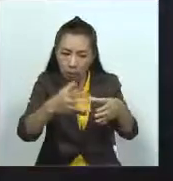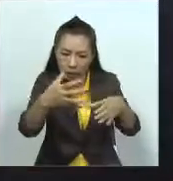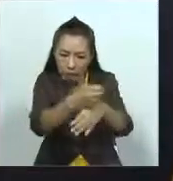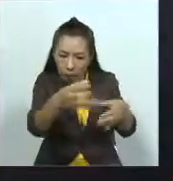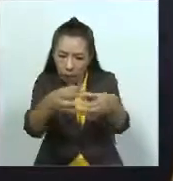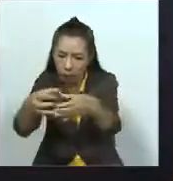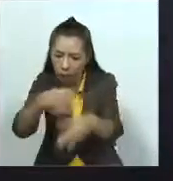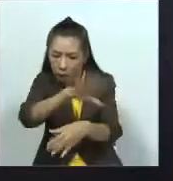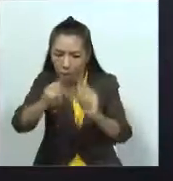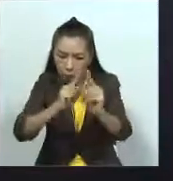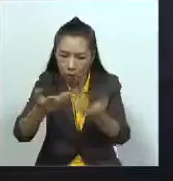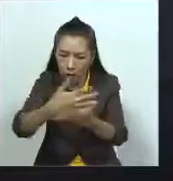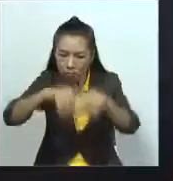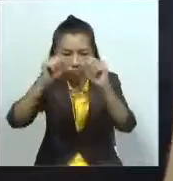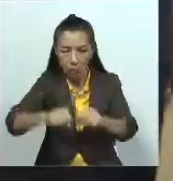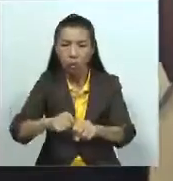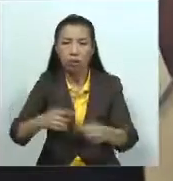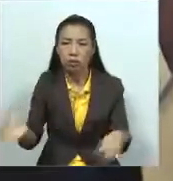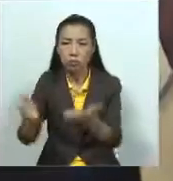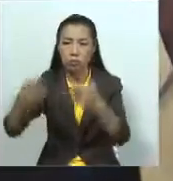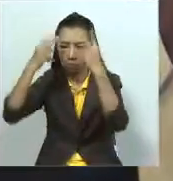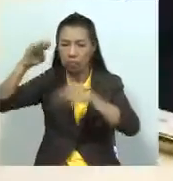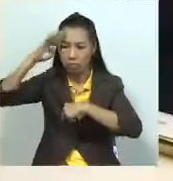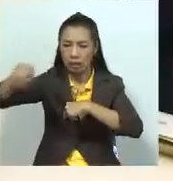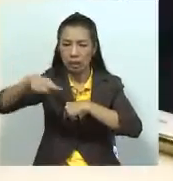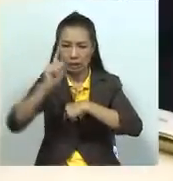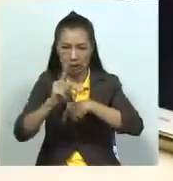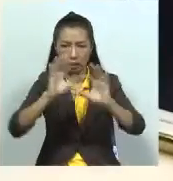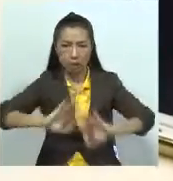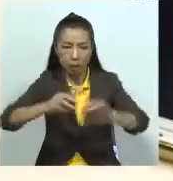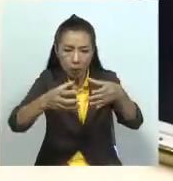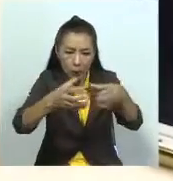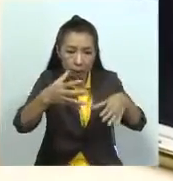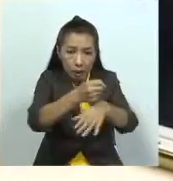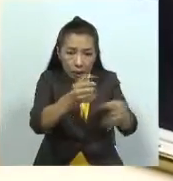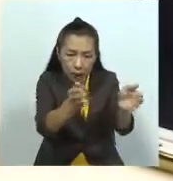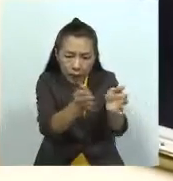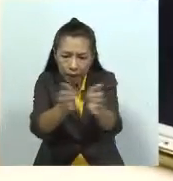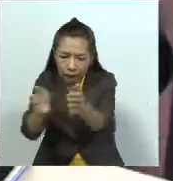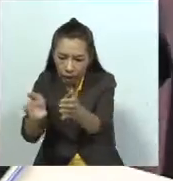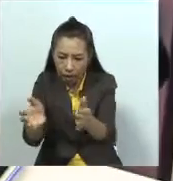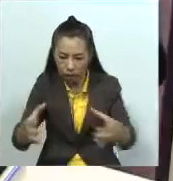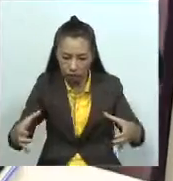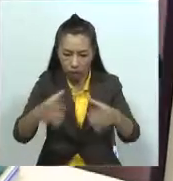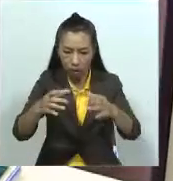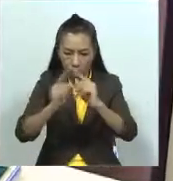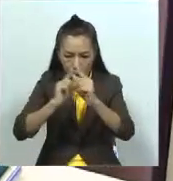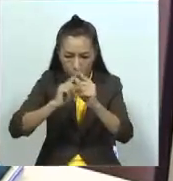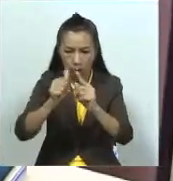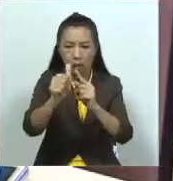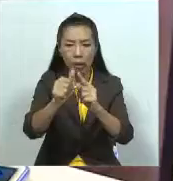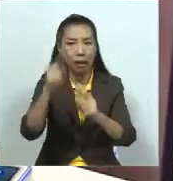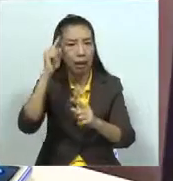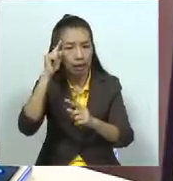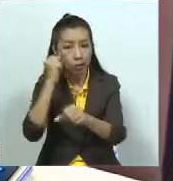สนับสนุนพลเอกประยุทธ์พร้อมทั้งเห็นว่าพรรคเล็กควรรวมตัวกันหารือในการทำงานในสภามากกว่าที่จะเป็นการต่อรองตำแหน่